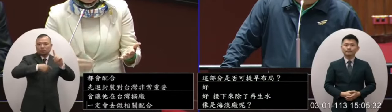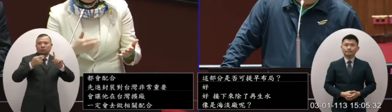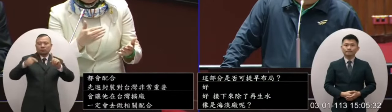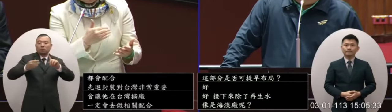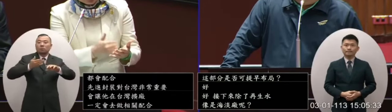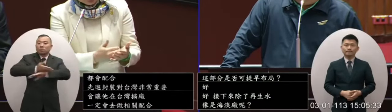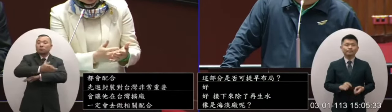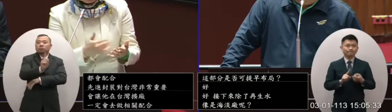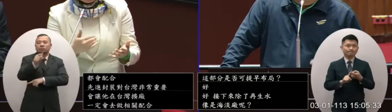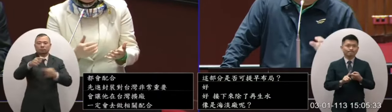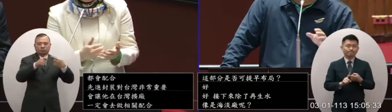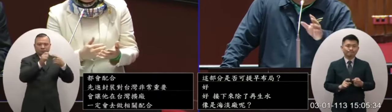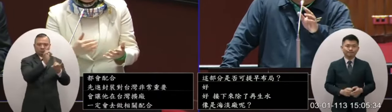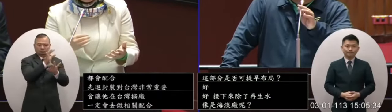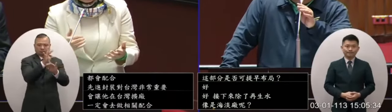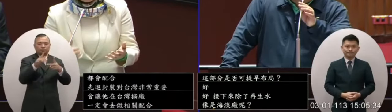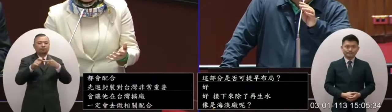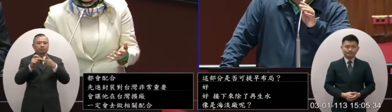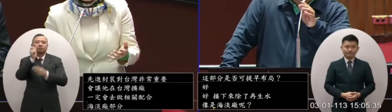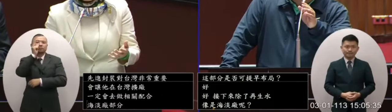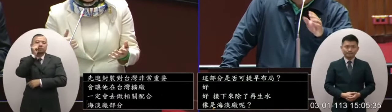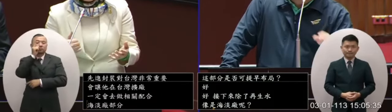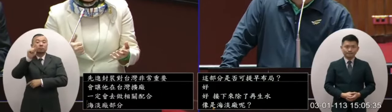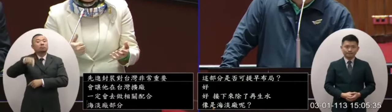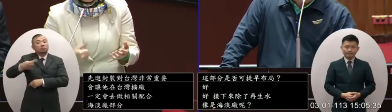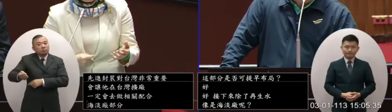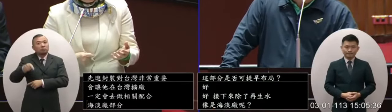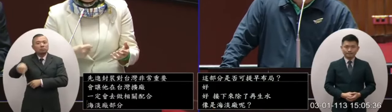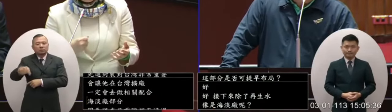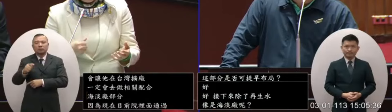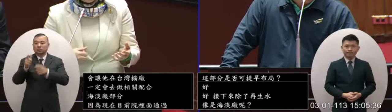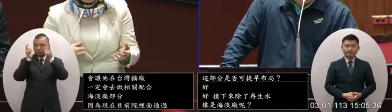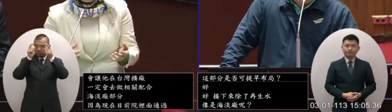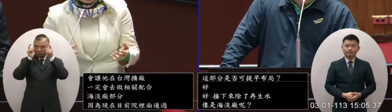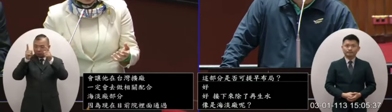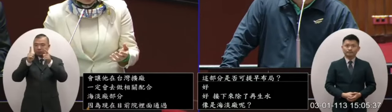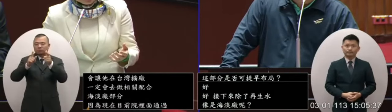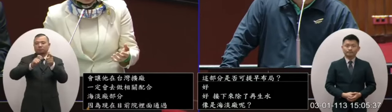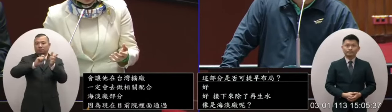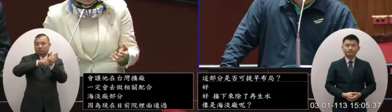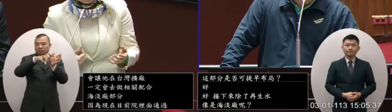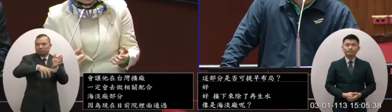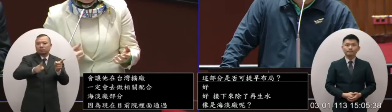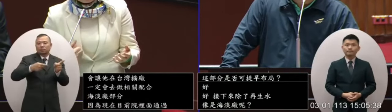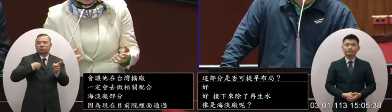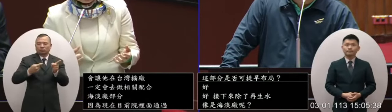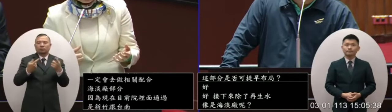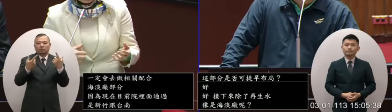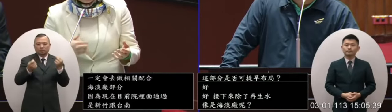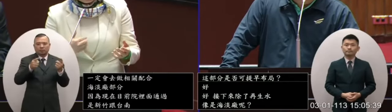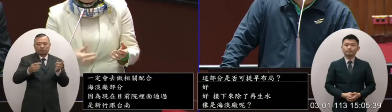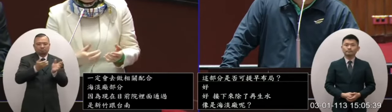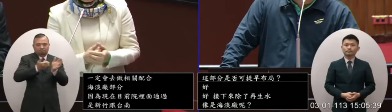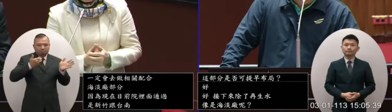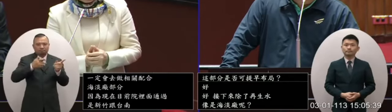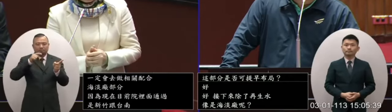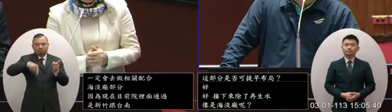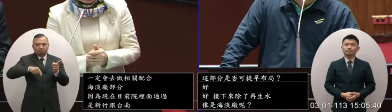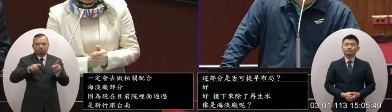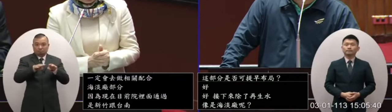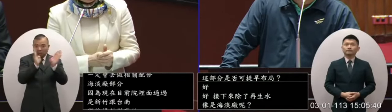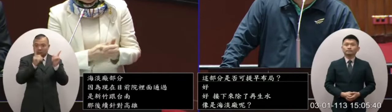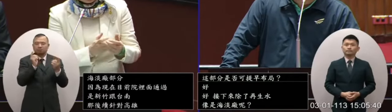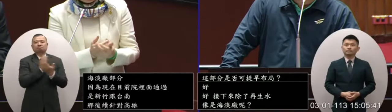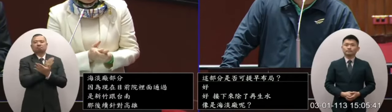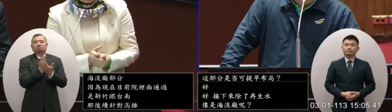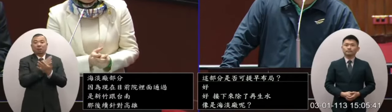南嘛哈， 对。 那后续针对高雄，甚至针对嘉义，那我们都会先做先期的评估。那评估如果